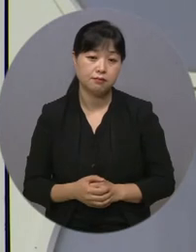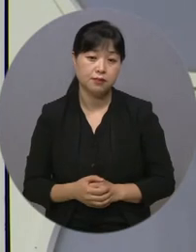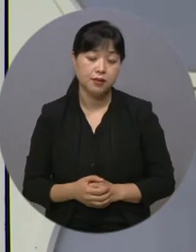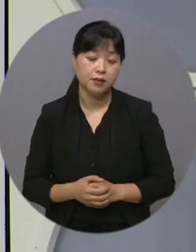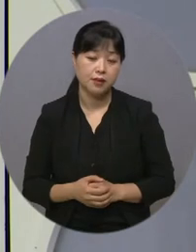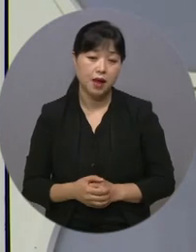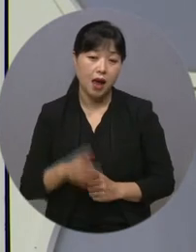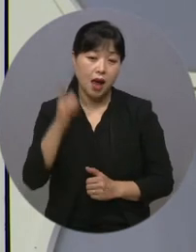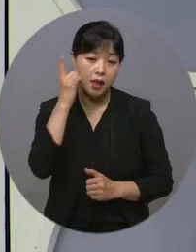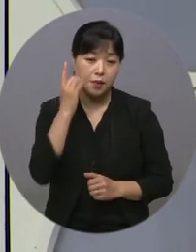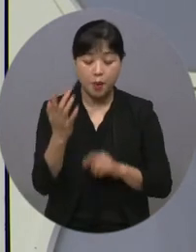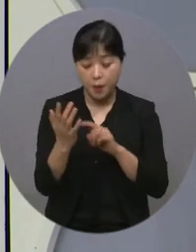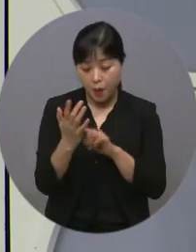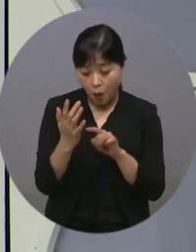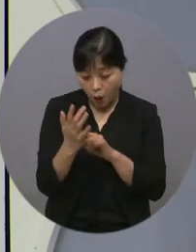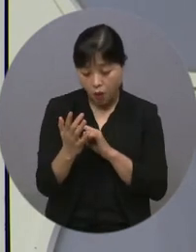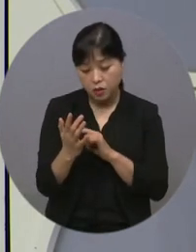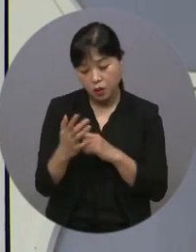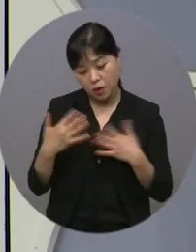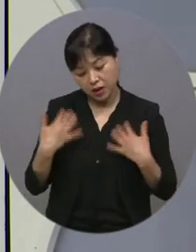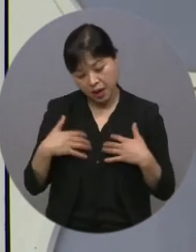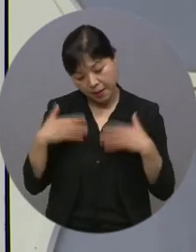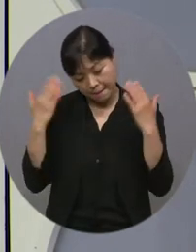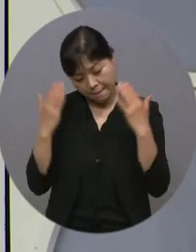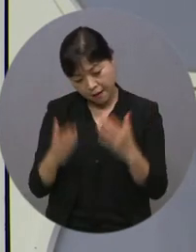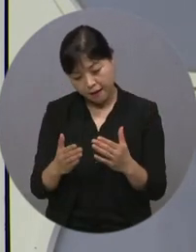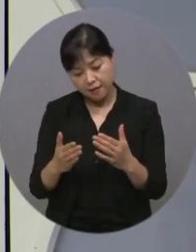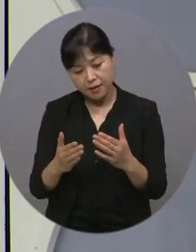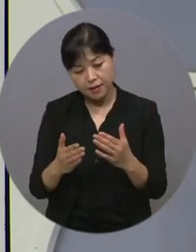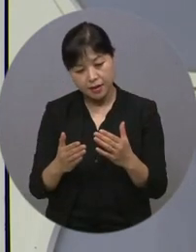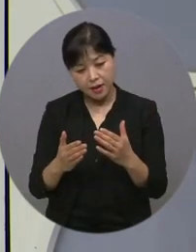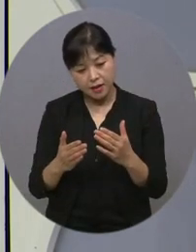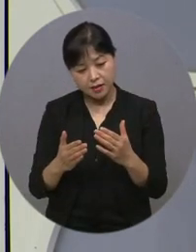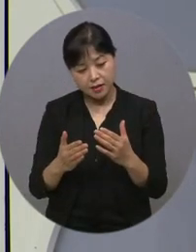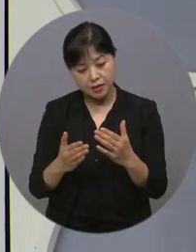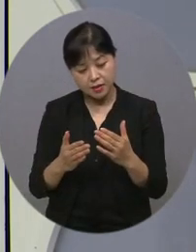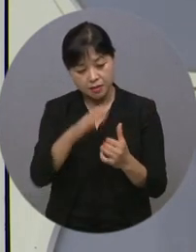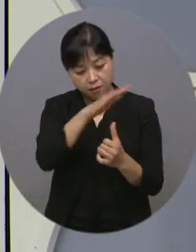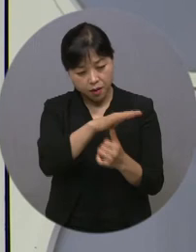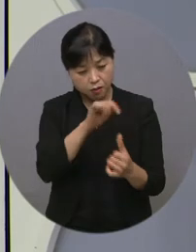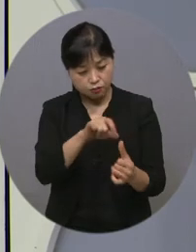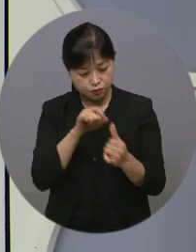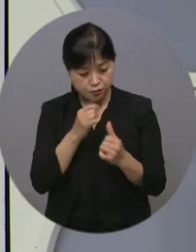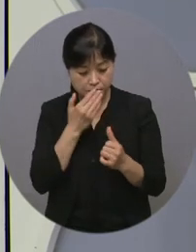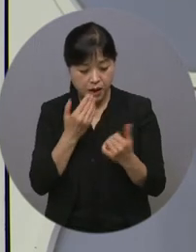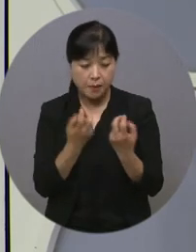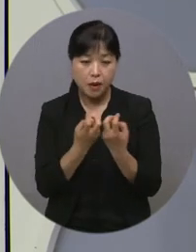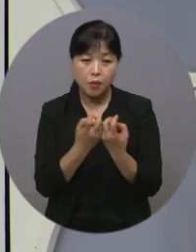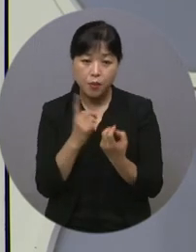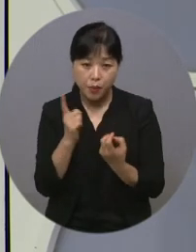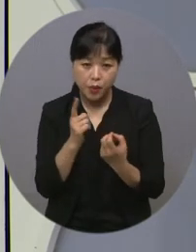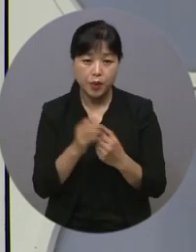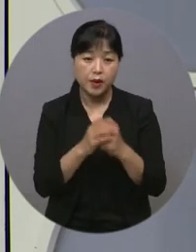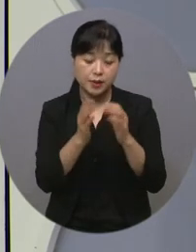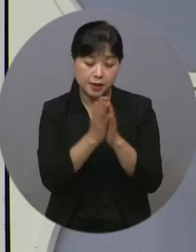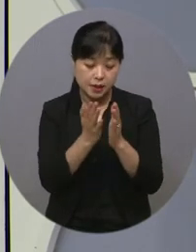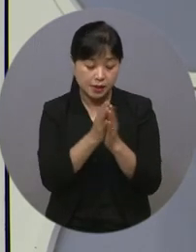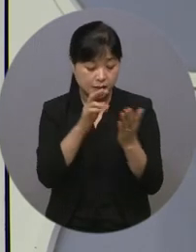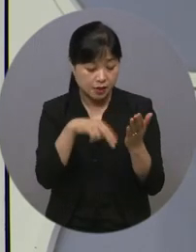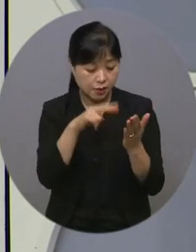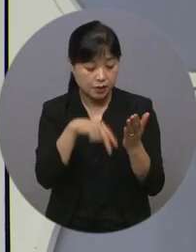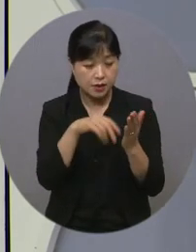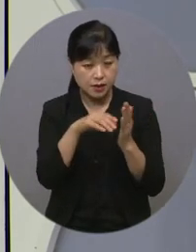스마트폰에 뺏기고 게임에 빠져있는 아이들을 어떻게 구제할 것인가. 그 책을 몇 권 있었을 때 그